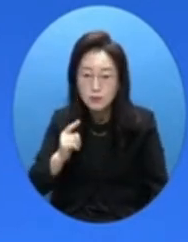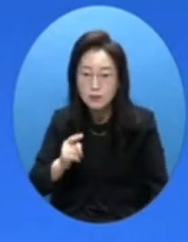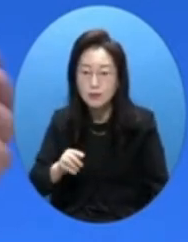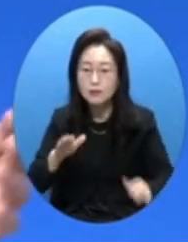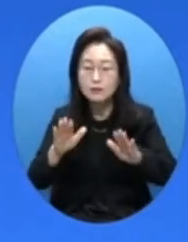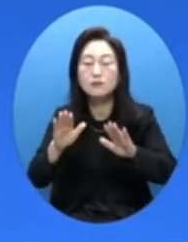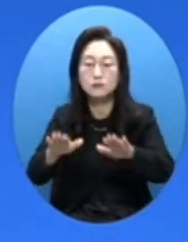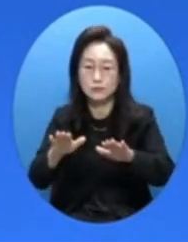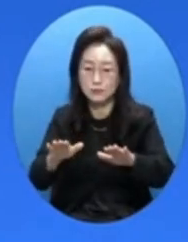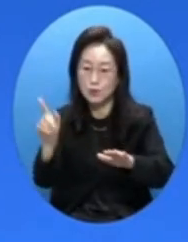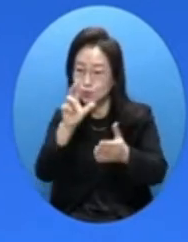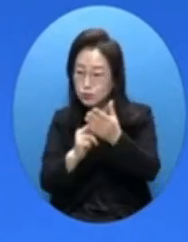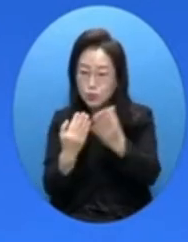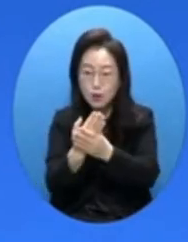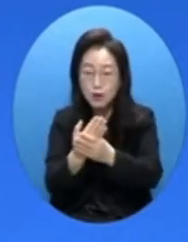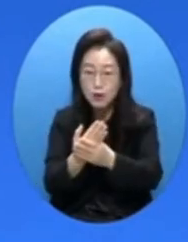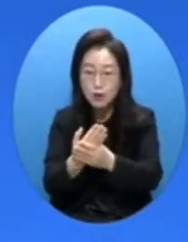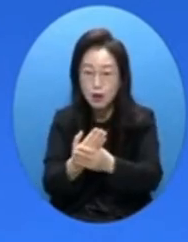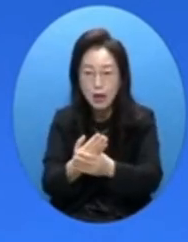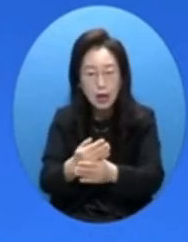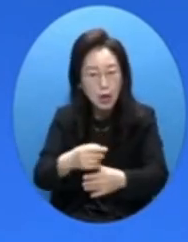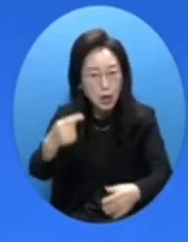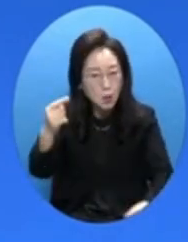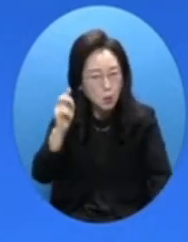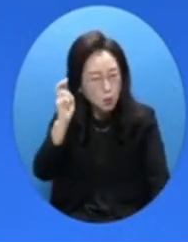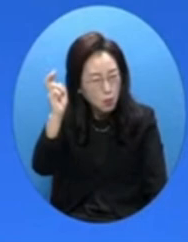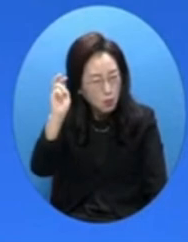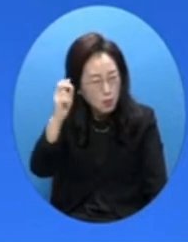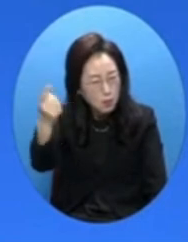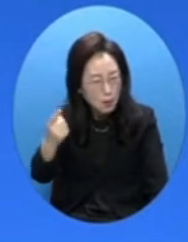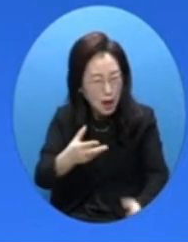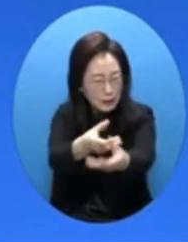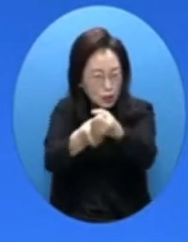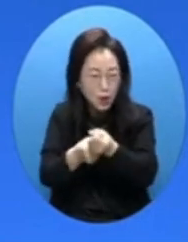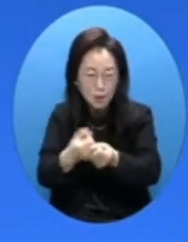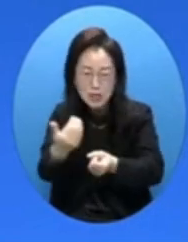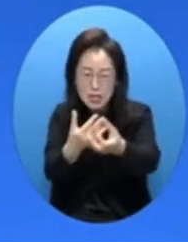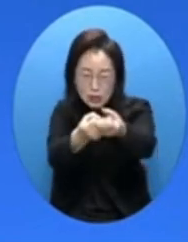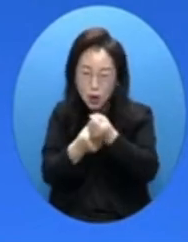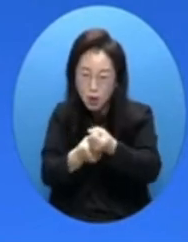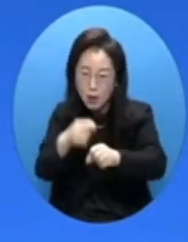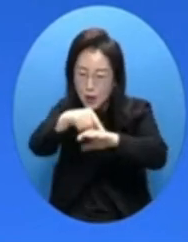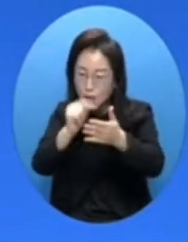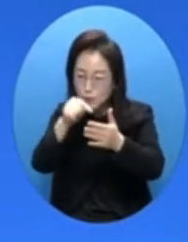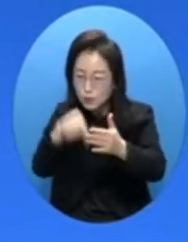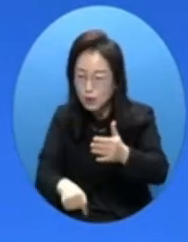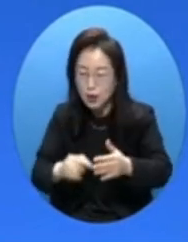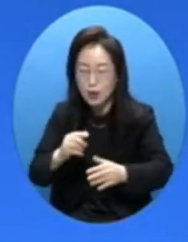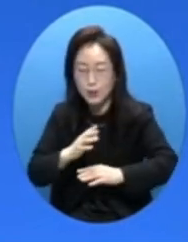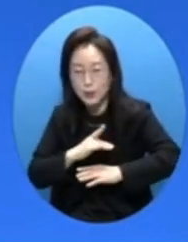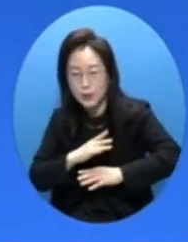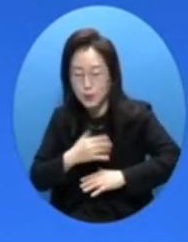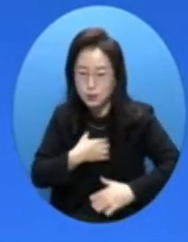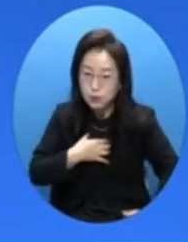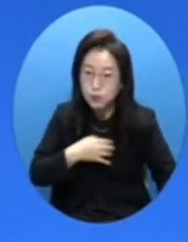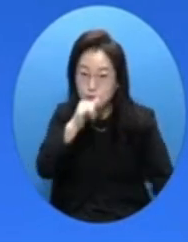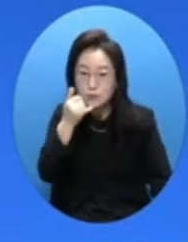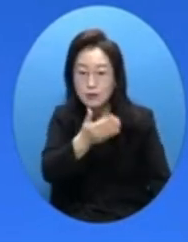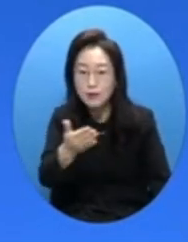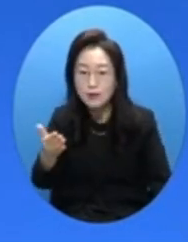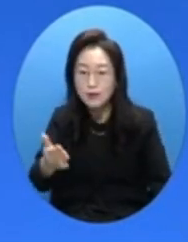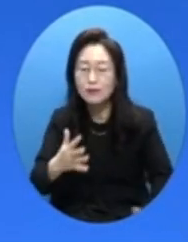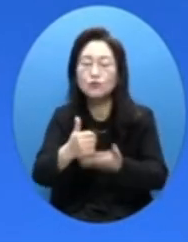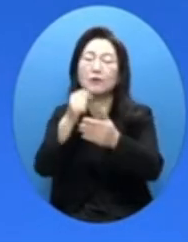우리에게 무슨 문제를 가져온다고 벌써부터 그 두려움을 끌어당겨서 내 마음속에 두려움을 가지고 염려하고 근심하여 살아가고 있습니까?